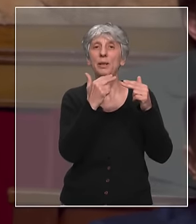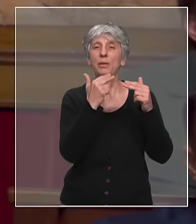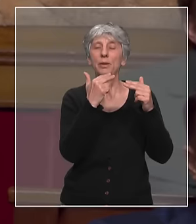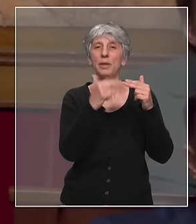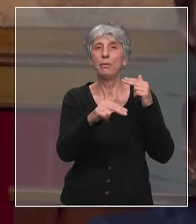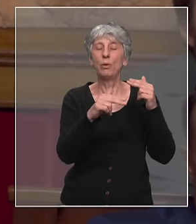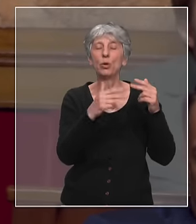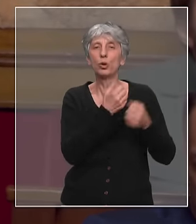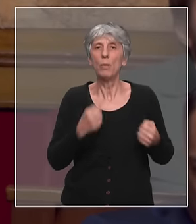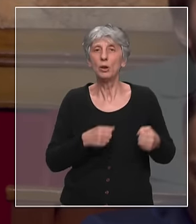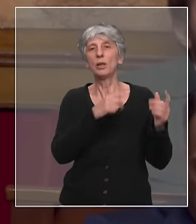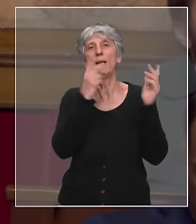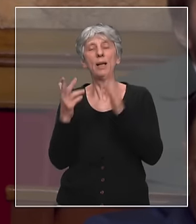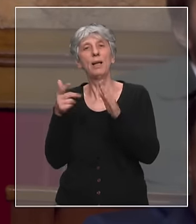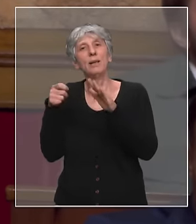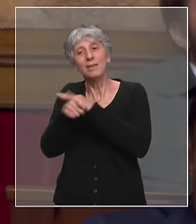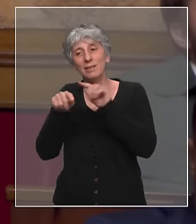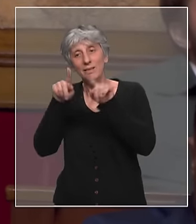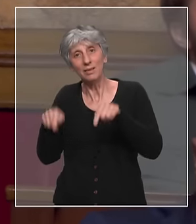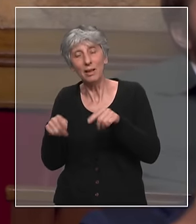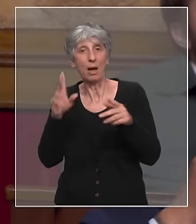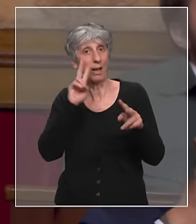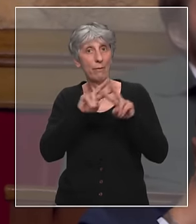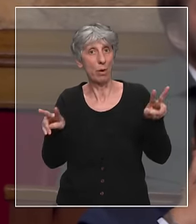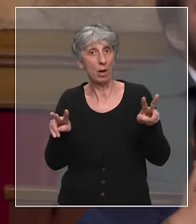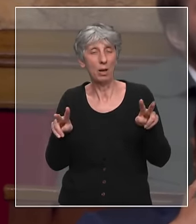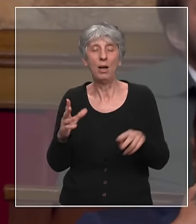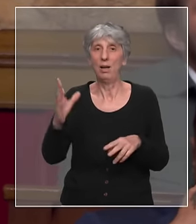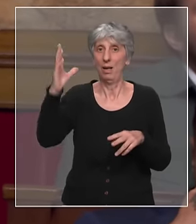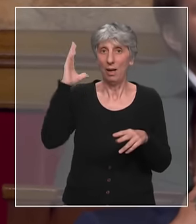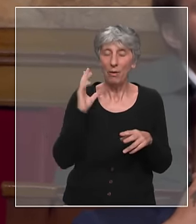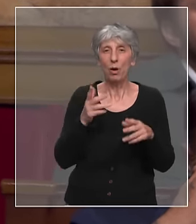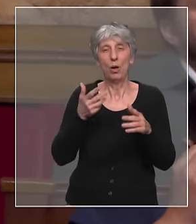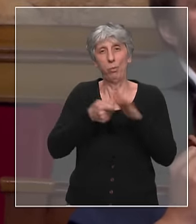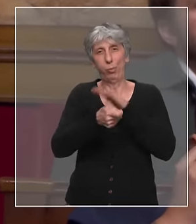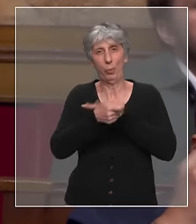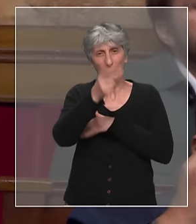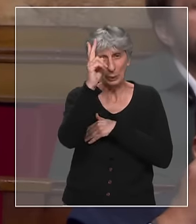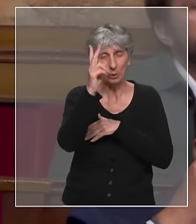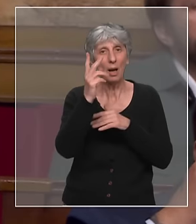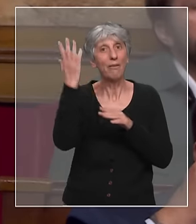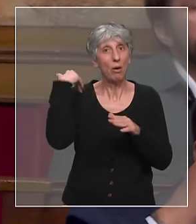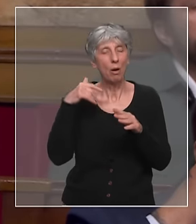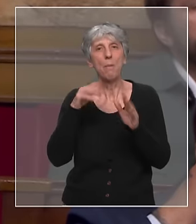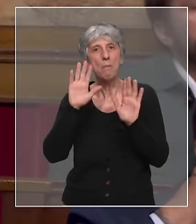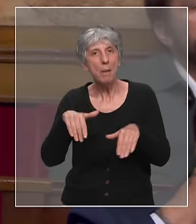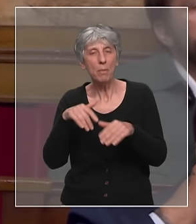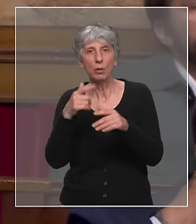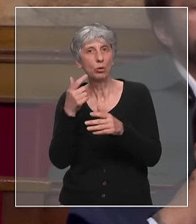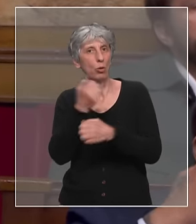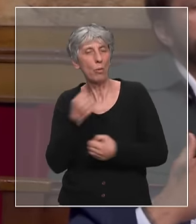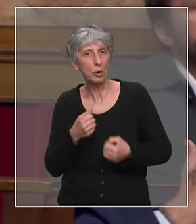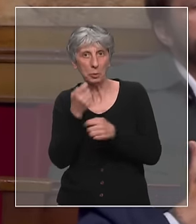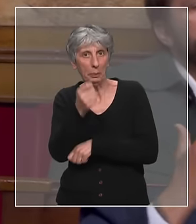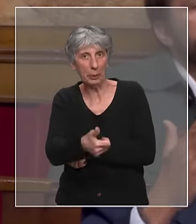Le chômage était d'ailleurs au plus bas dans notre pays à l'époque où il était le plus indemnisé. Je veux rappeler ici que la perte d'un emploi est une